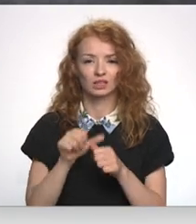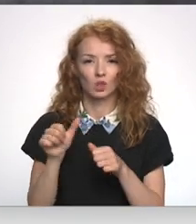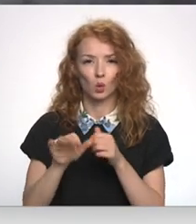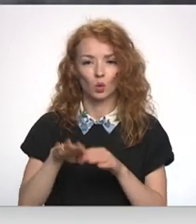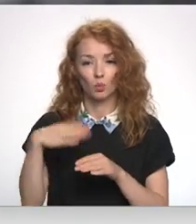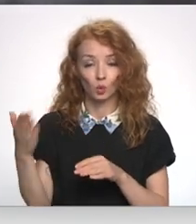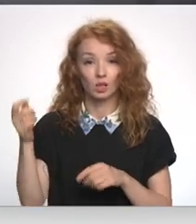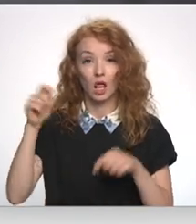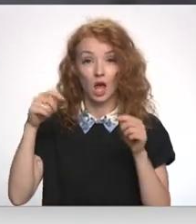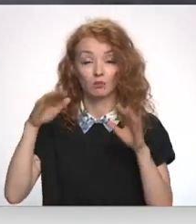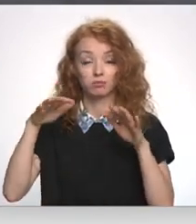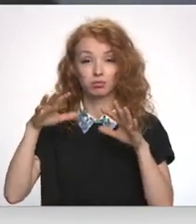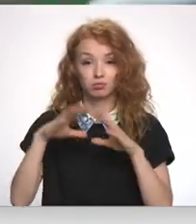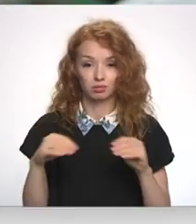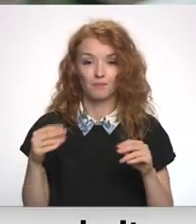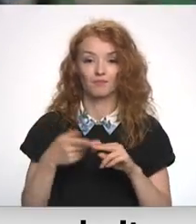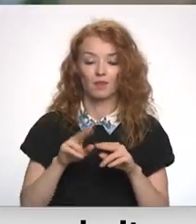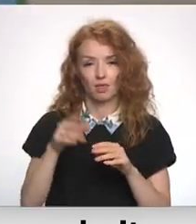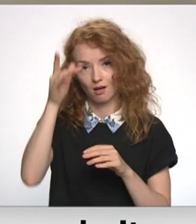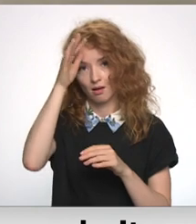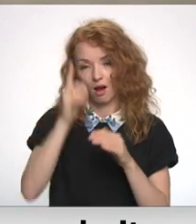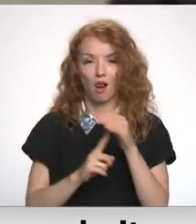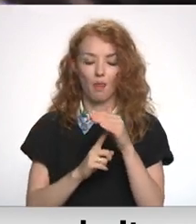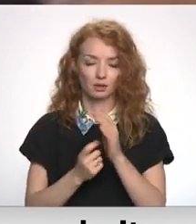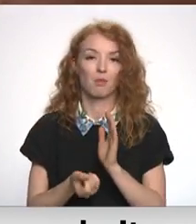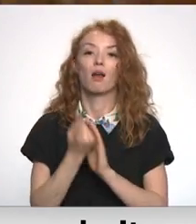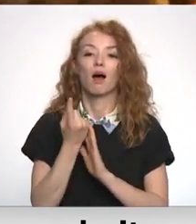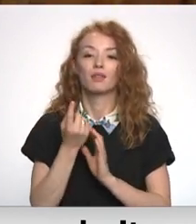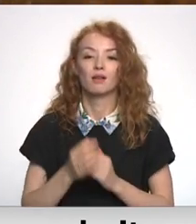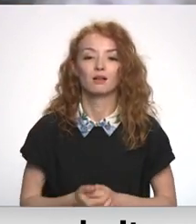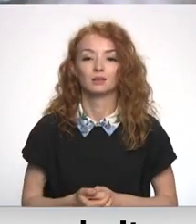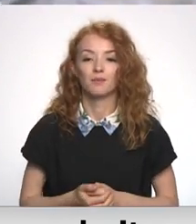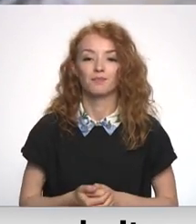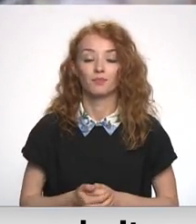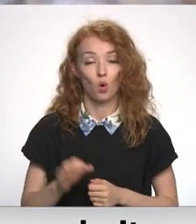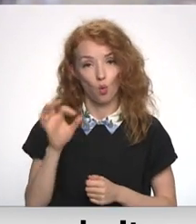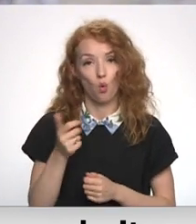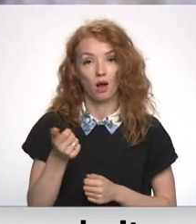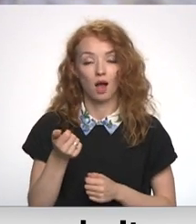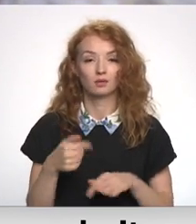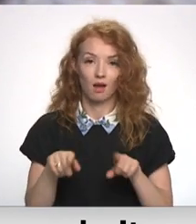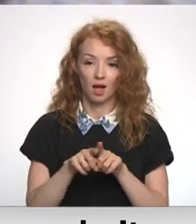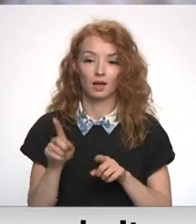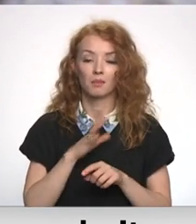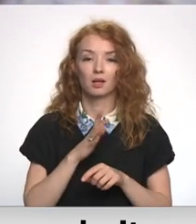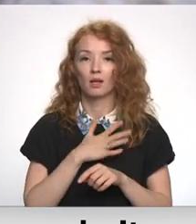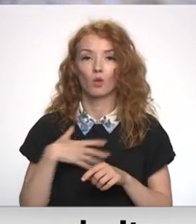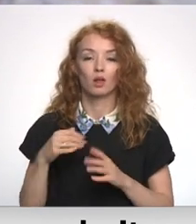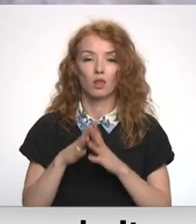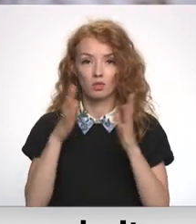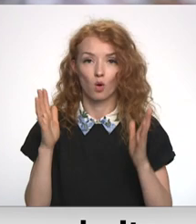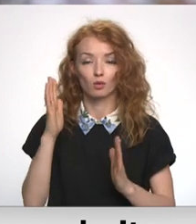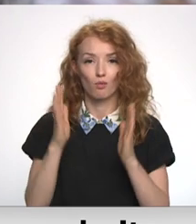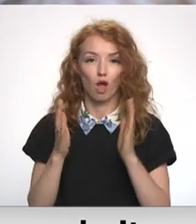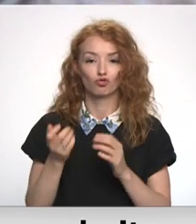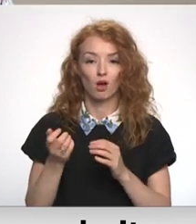lietus noliet, tad gailenes tikai. Odziņas arī ir, bija ļoti daudz zemiņu, zemenes